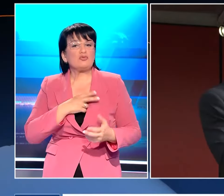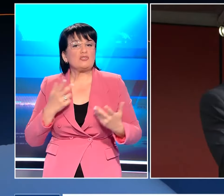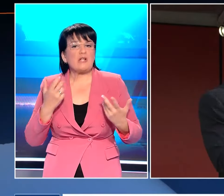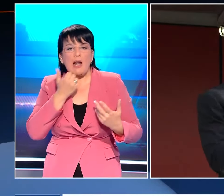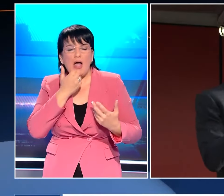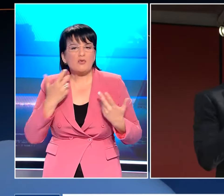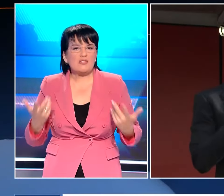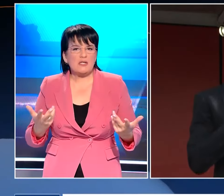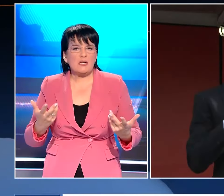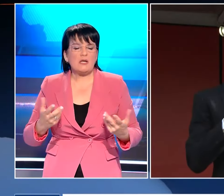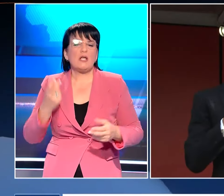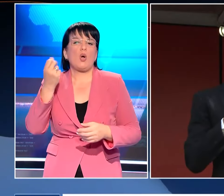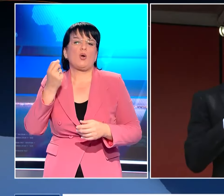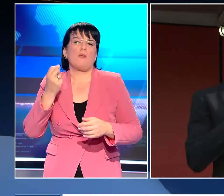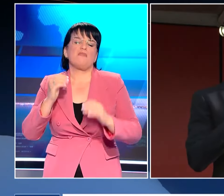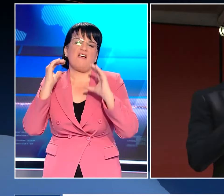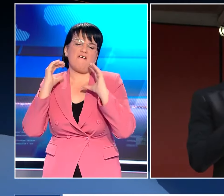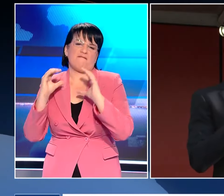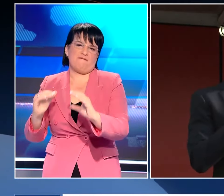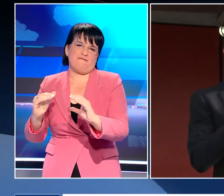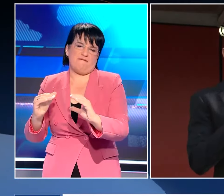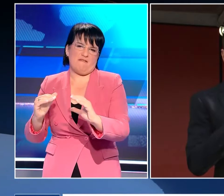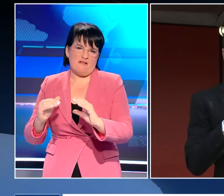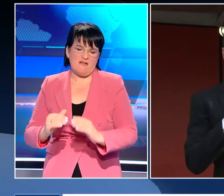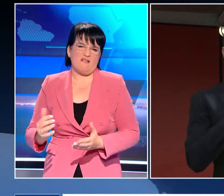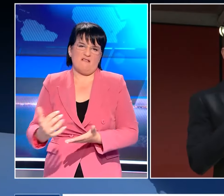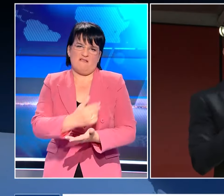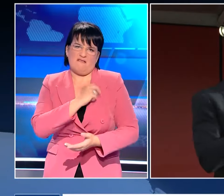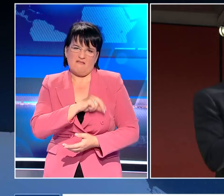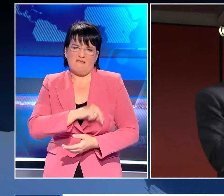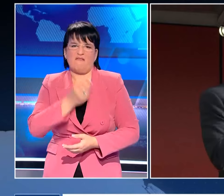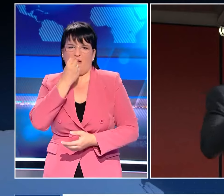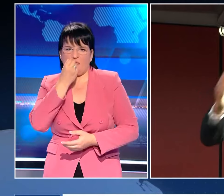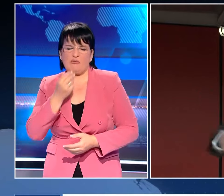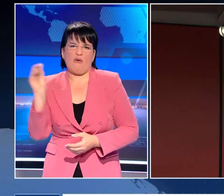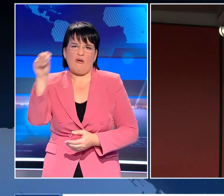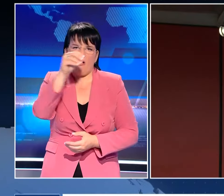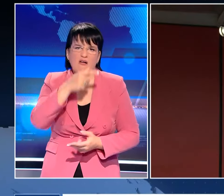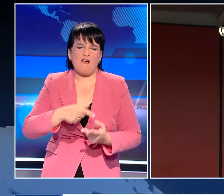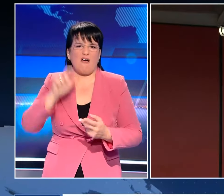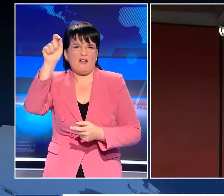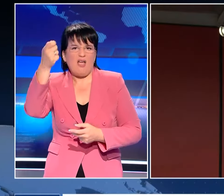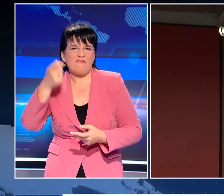όλη δομή αυτής της οικονομίας. Από την εσχροκέρδεια, στα τρόφιμα, στο ρεύμα,